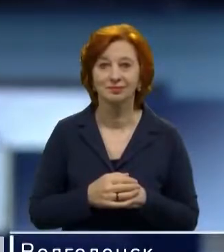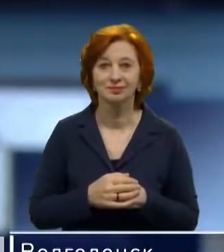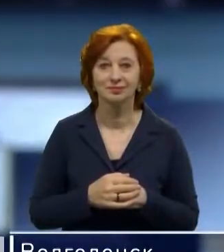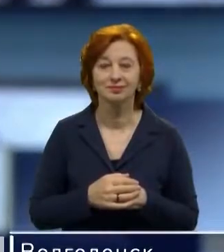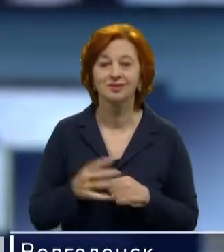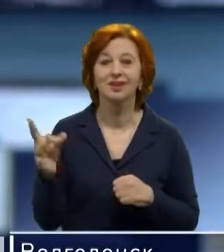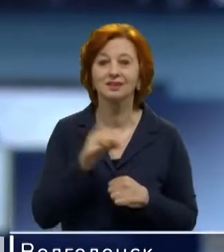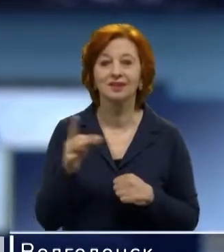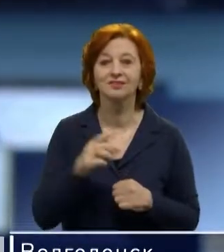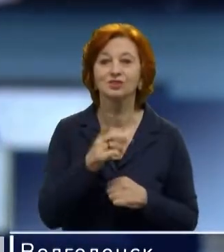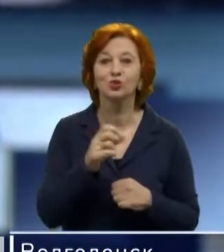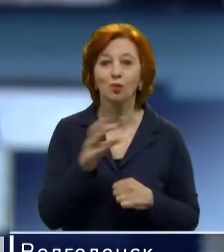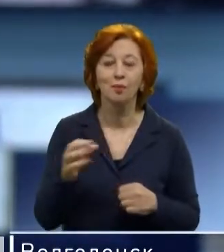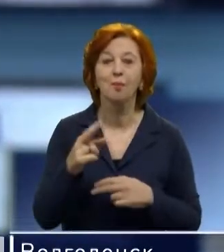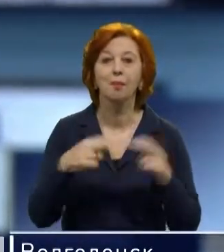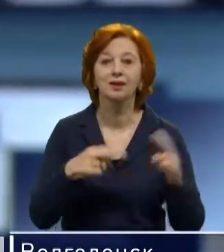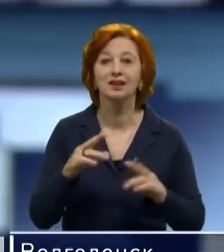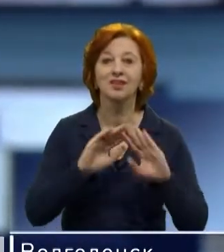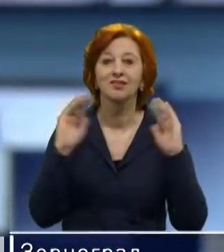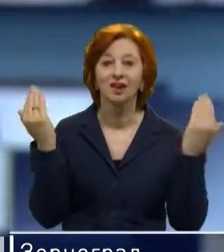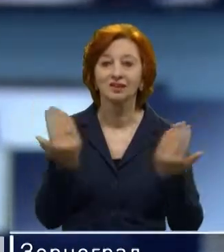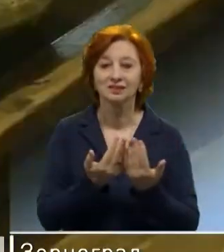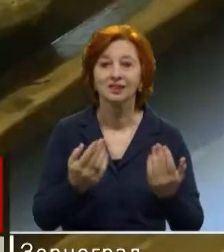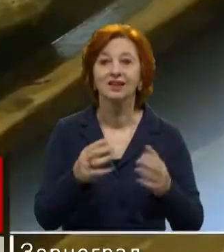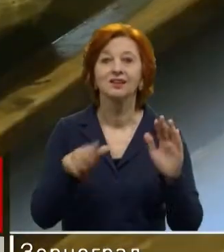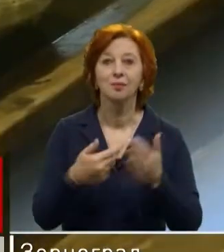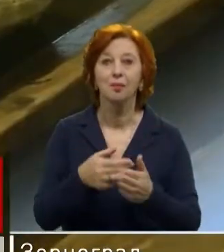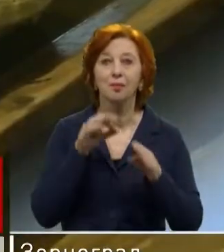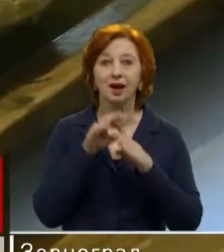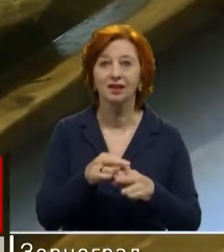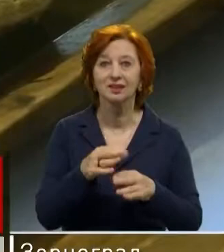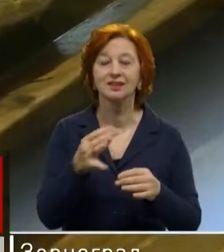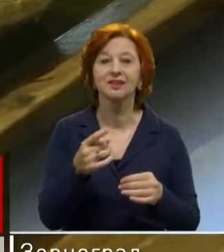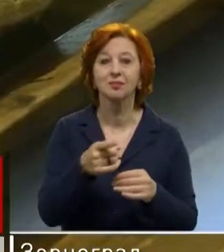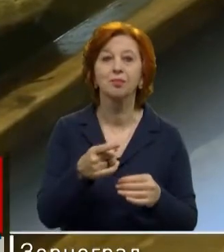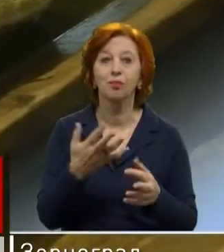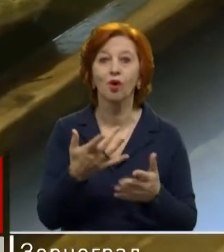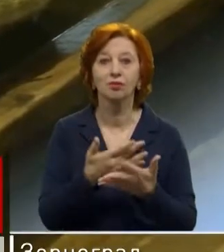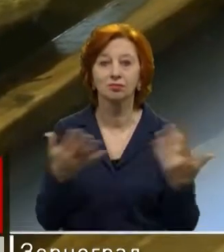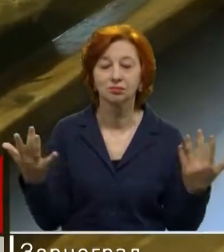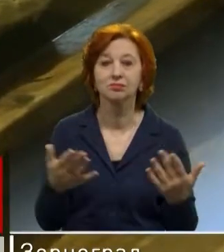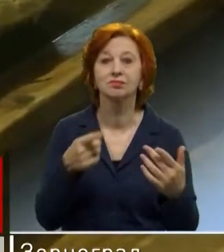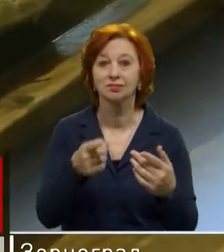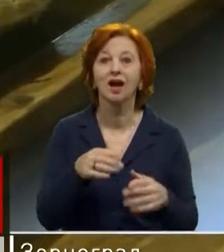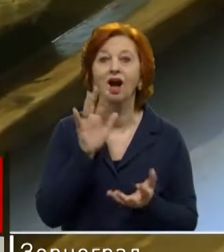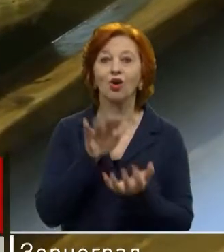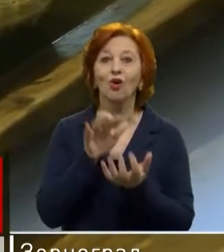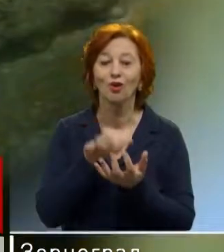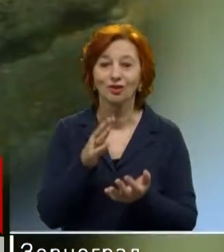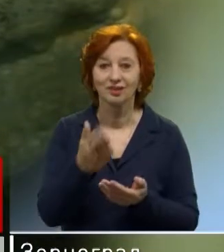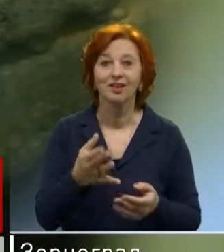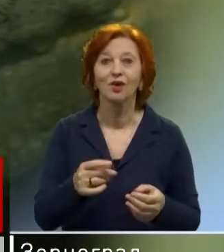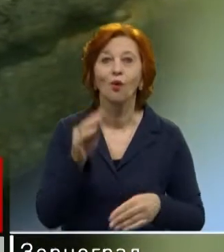В ростовском зоопарке построят вольеры и бассейн для крокодила Люцифера. По данным сайта госзакупок, новое пространство обустроят